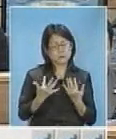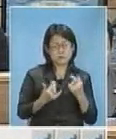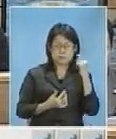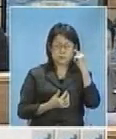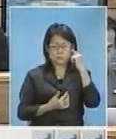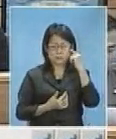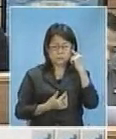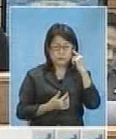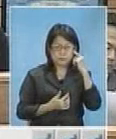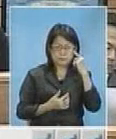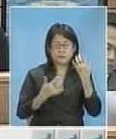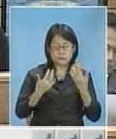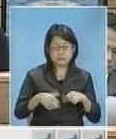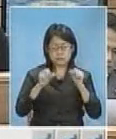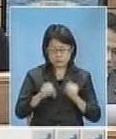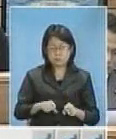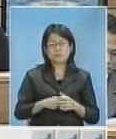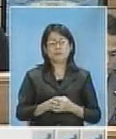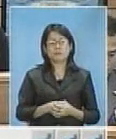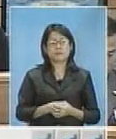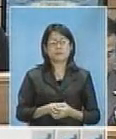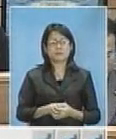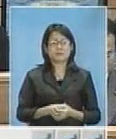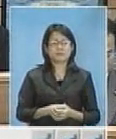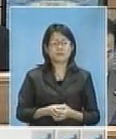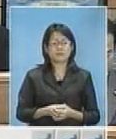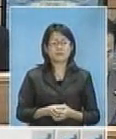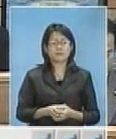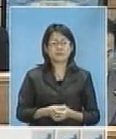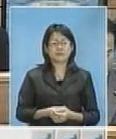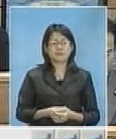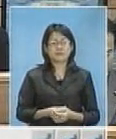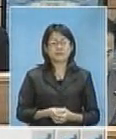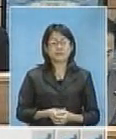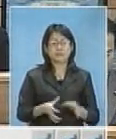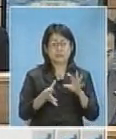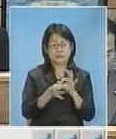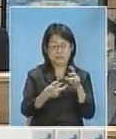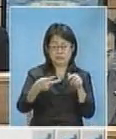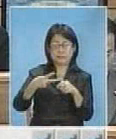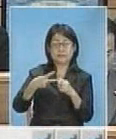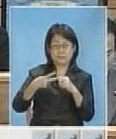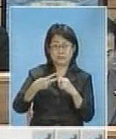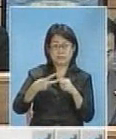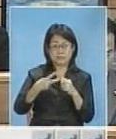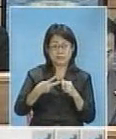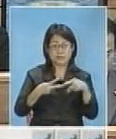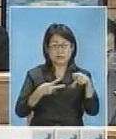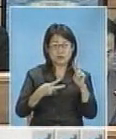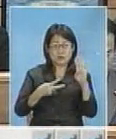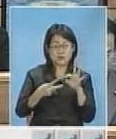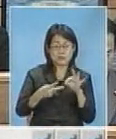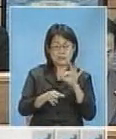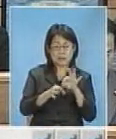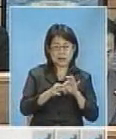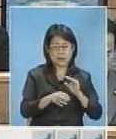ที่จะใช้วิจารณญาณในการที่จะลงคะแนนได้ส่วนในเรื่องของการโอนหนี้ประเด็นปัญหามากมายครับที่ท่